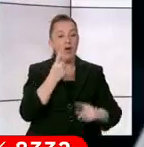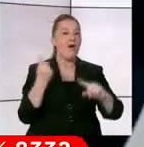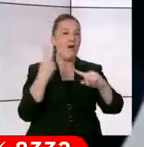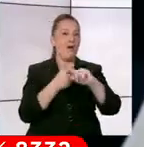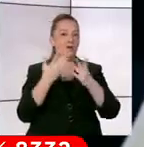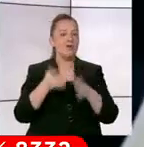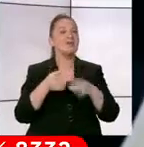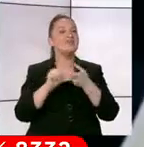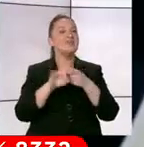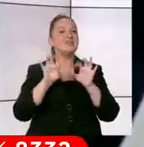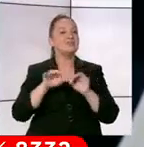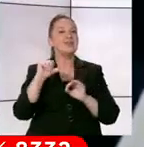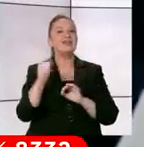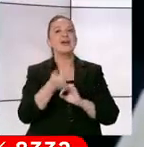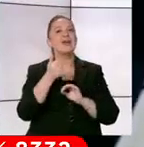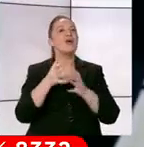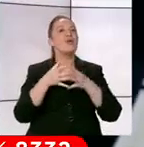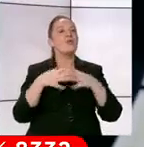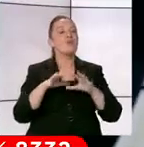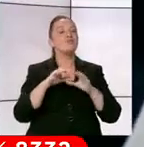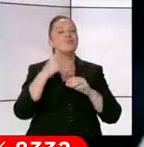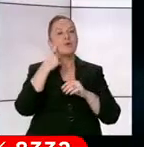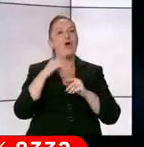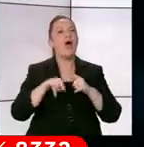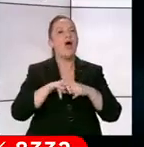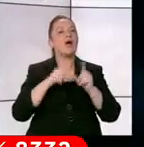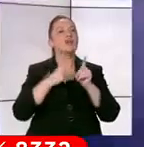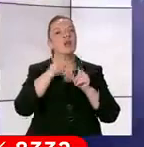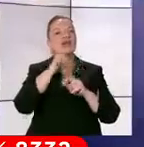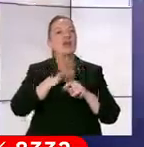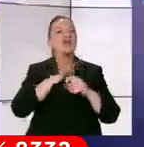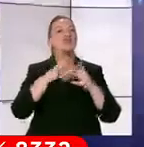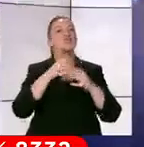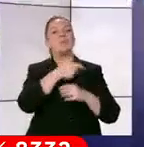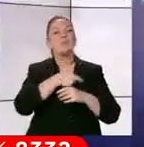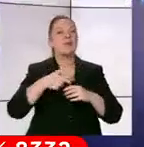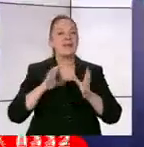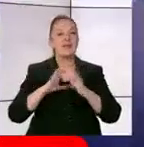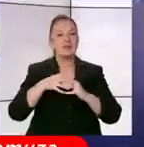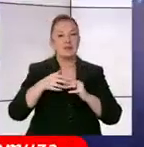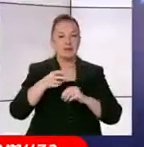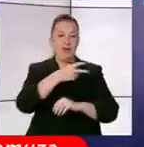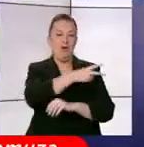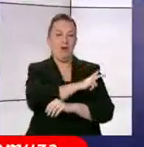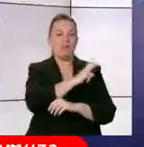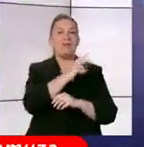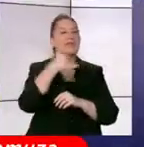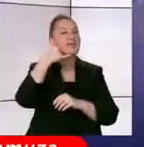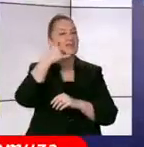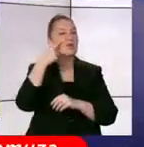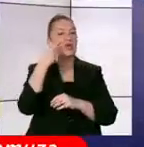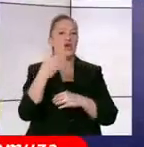Ve şimdi değerli futbolcumuz Hakan Çalhanoğlu, milli takımımızın da kaptanı, telefonun diğer ucunda. İyi akşamlar